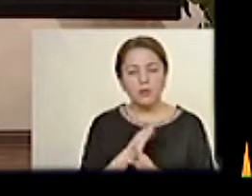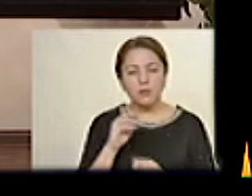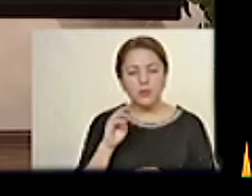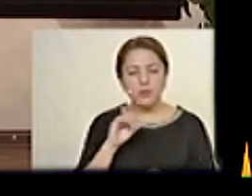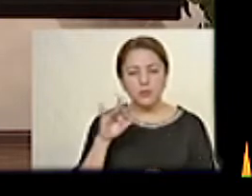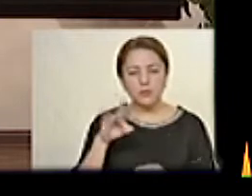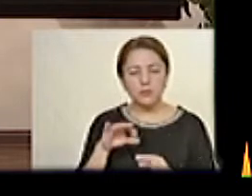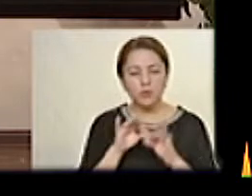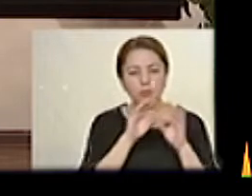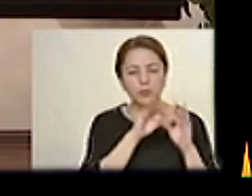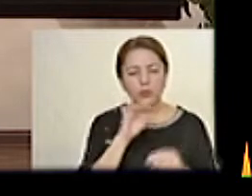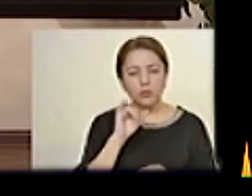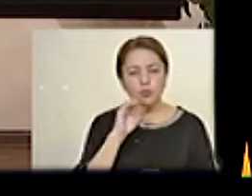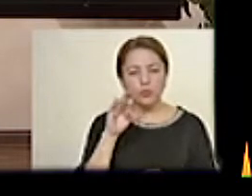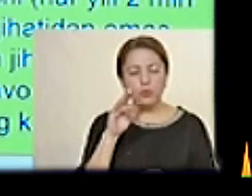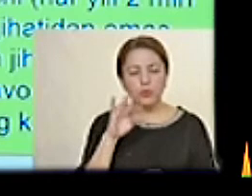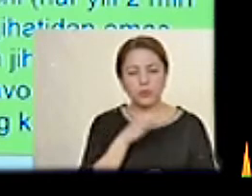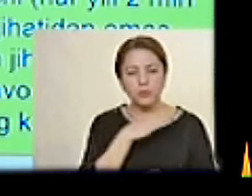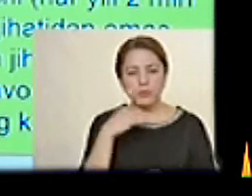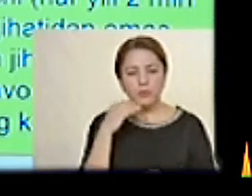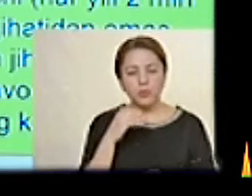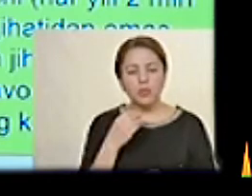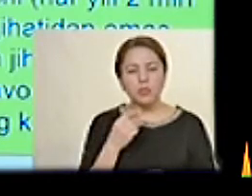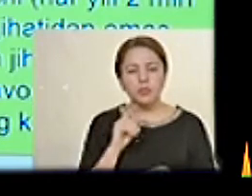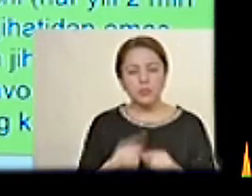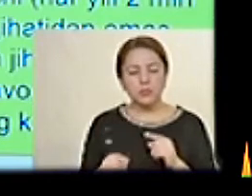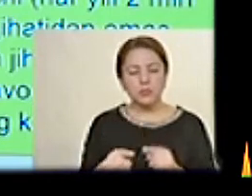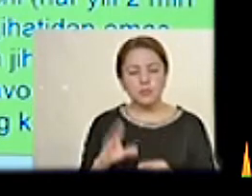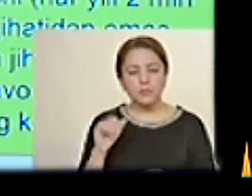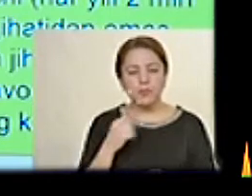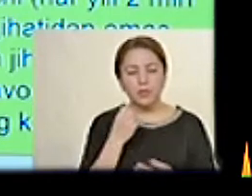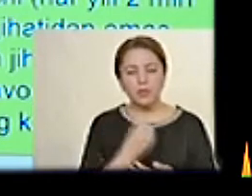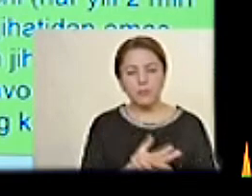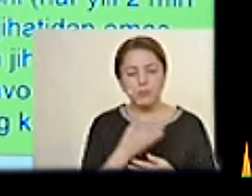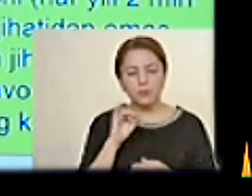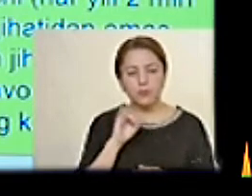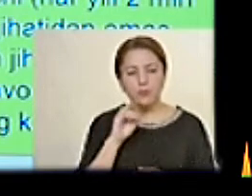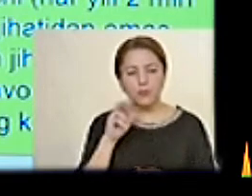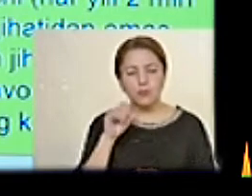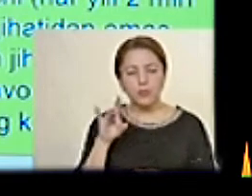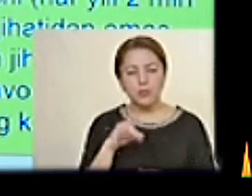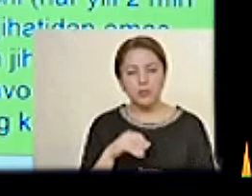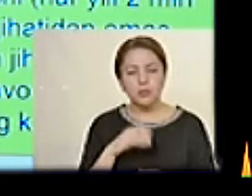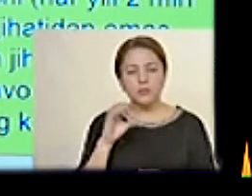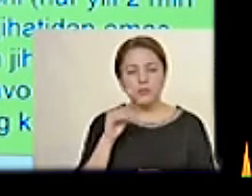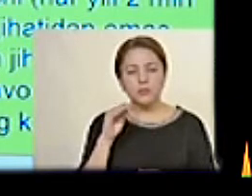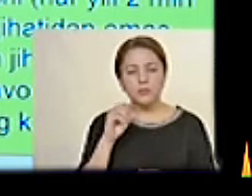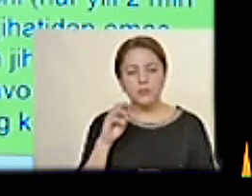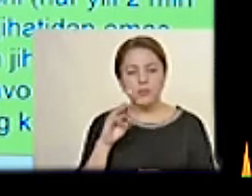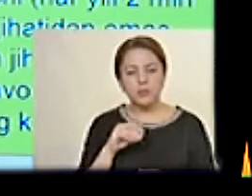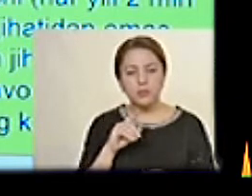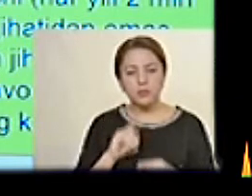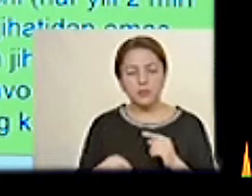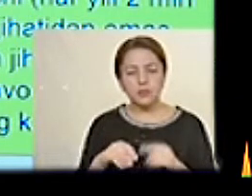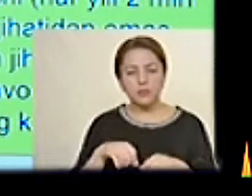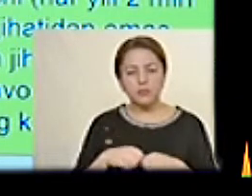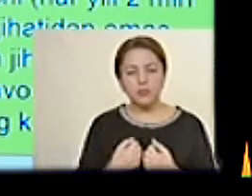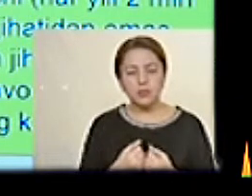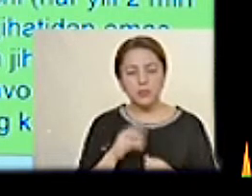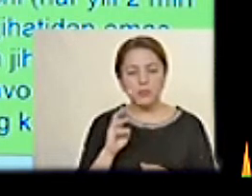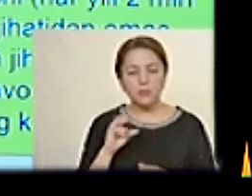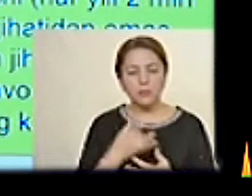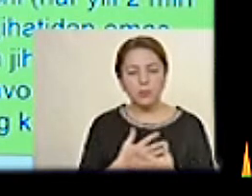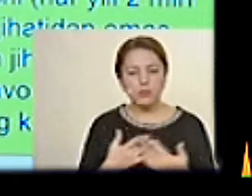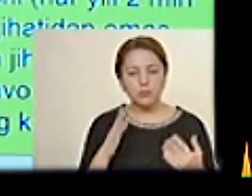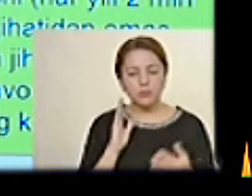tashiladigan yuklarning ko'pchiligi, demak, shoshilinch hamda qimmatbaho yuklar, ya'ni sifati tez buziladigan mahsulotlar